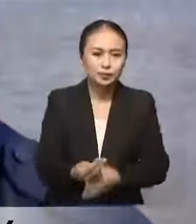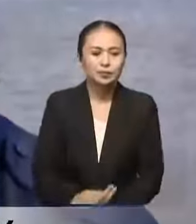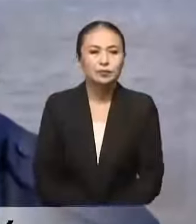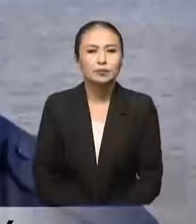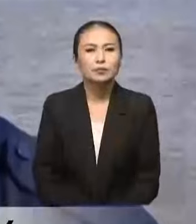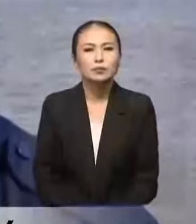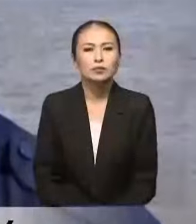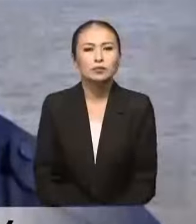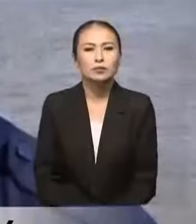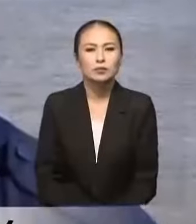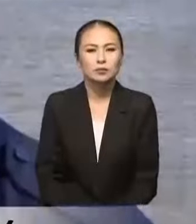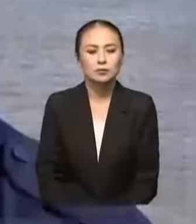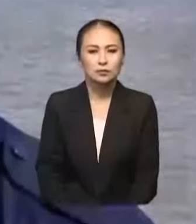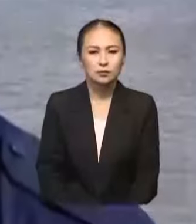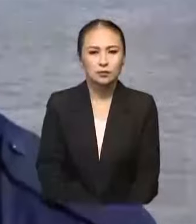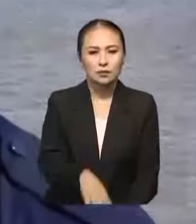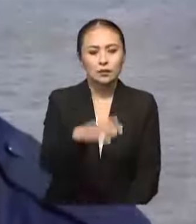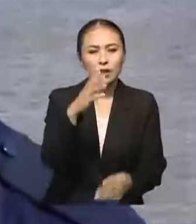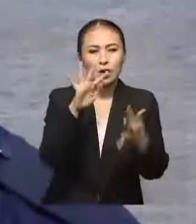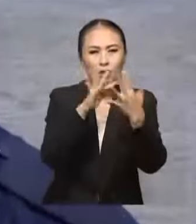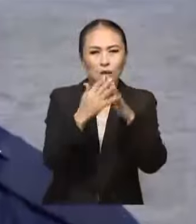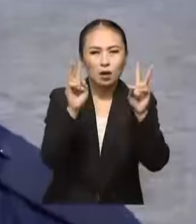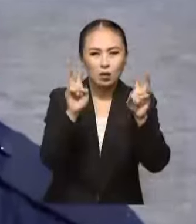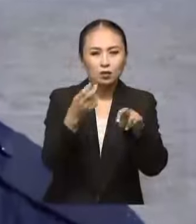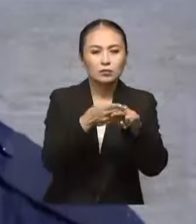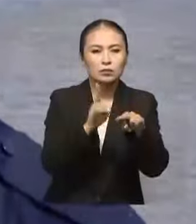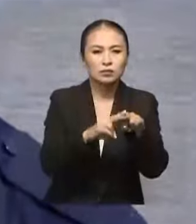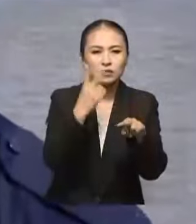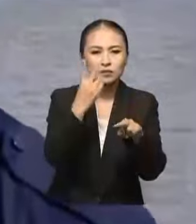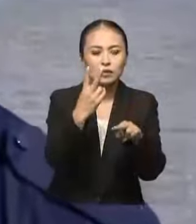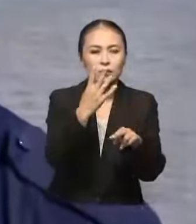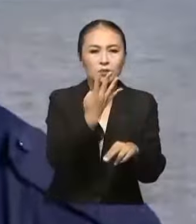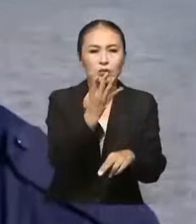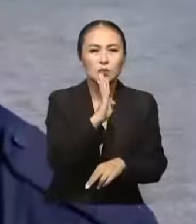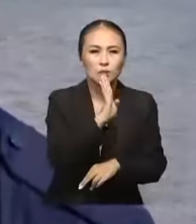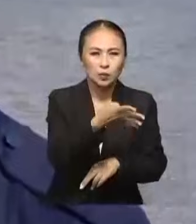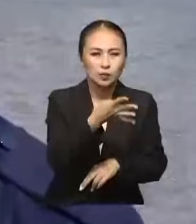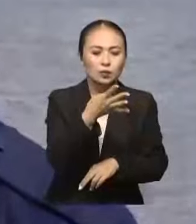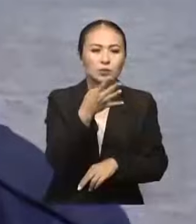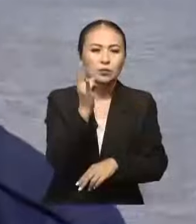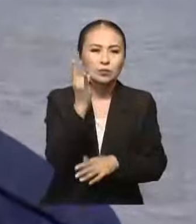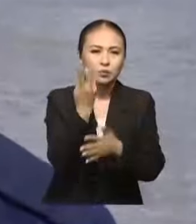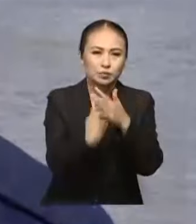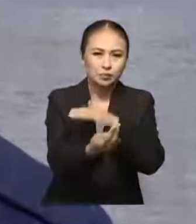және Курилкин ауылды мекендерінде қатарынан 2-4 жасөспірім суға кеткен